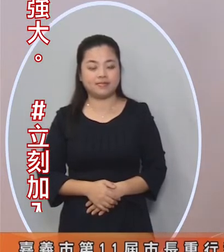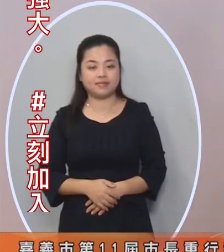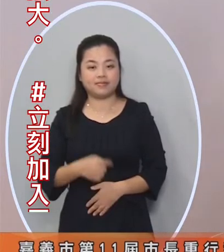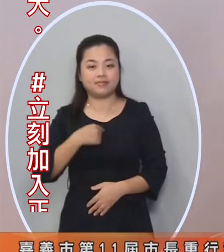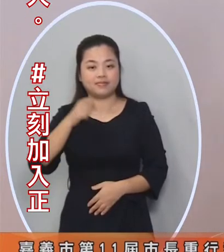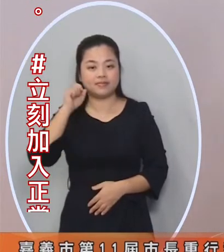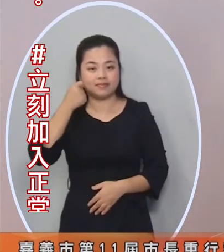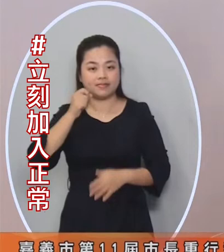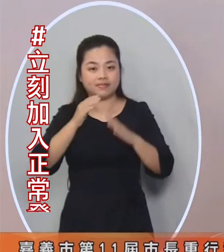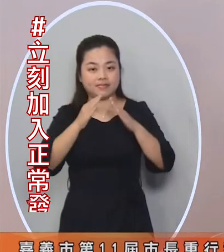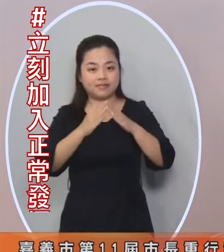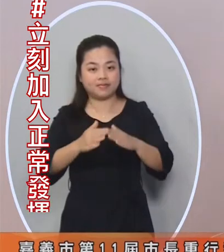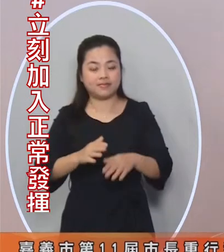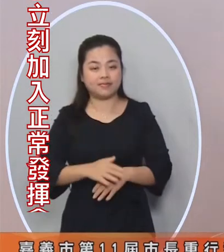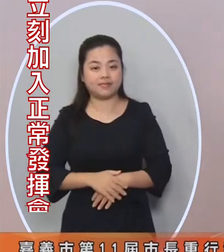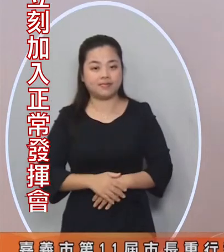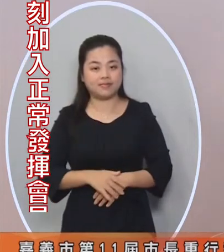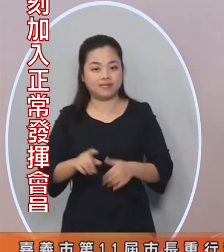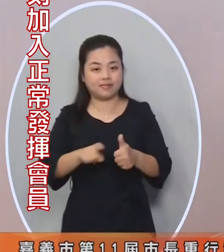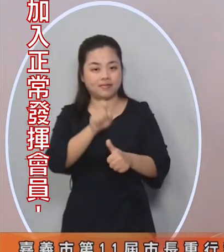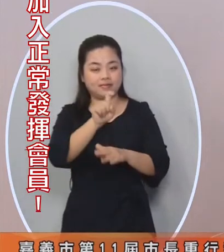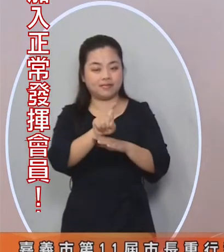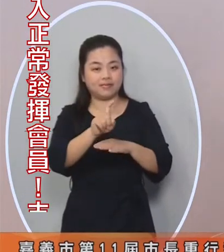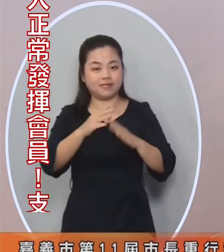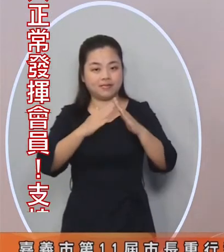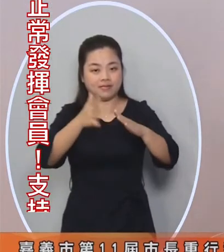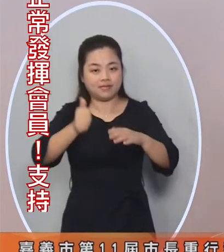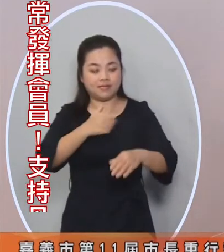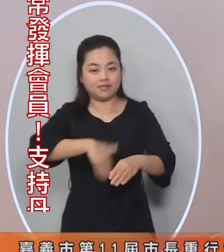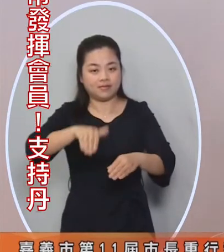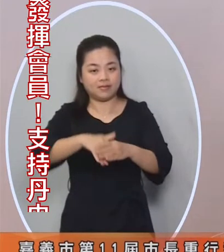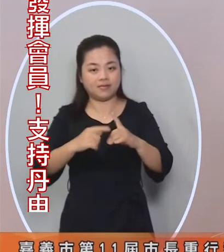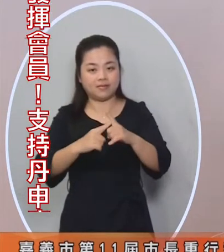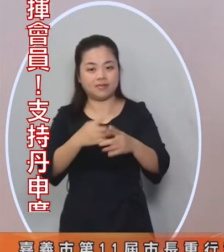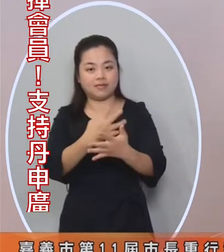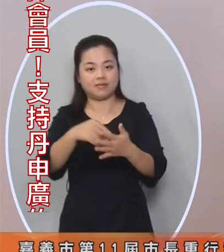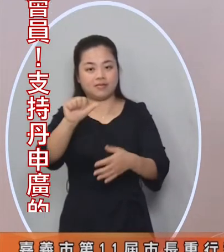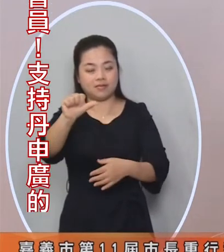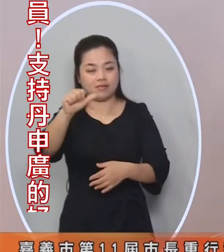我是嘉义市第11届市长参选人5号郑凯生。